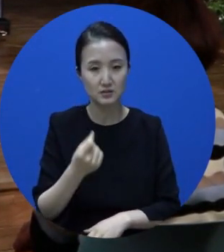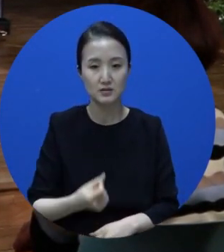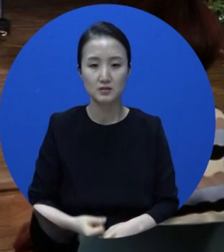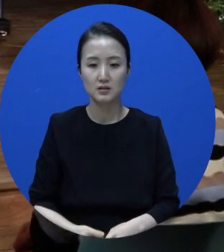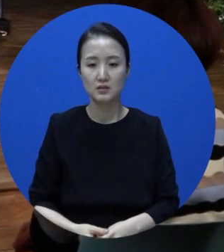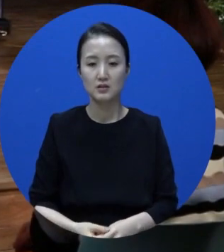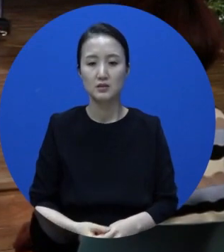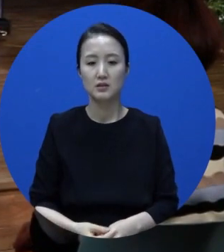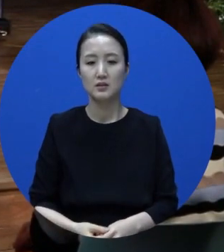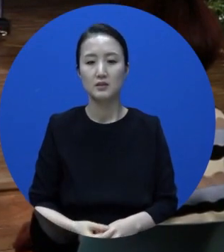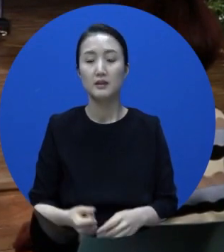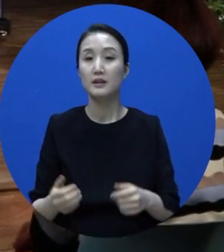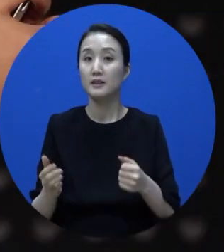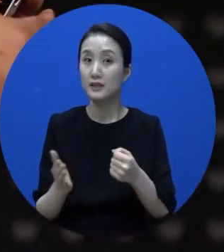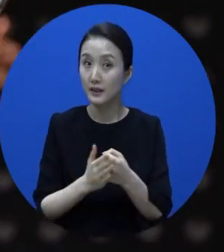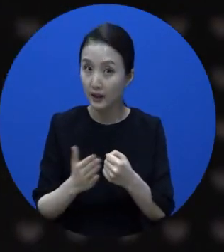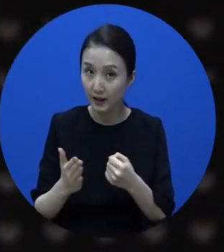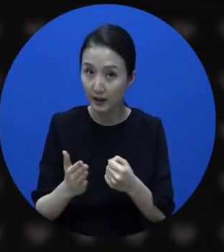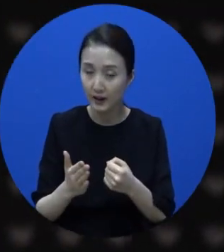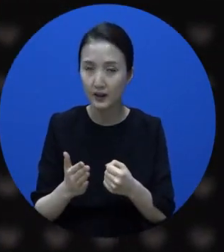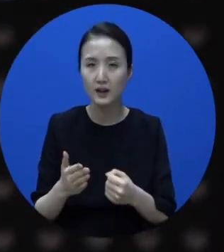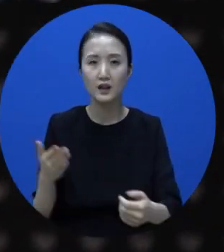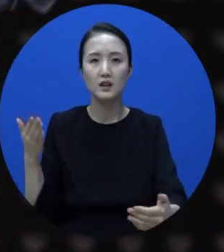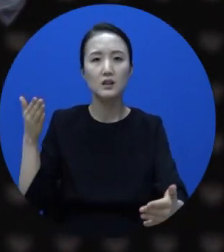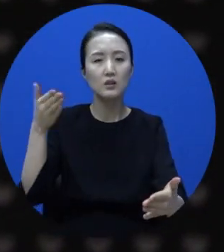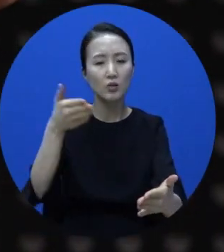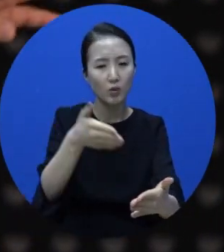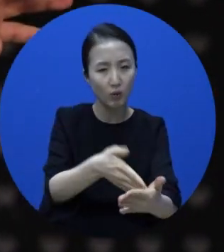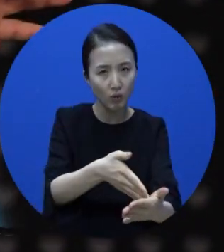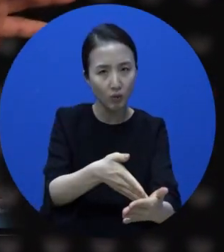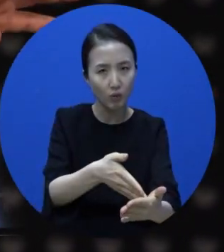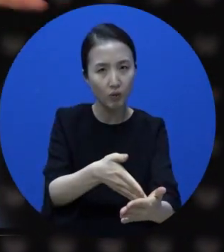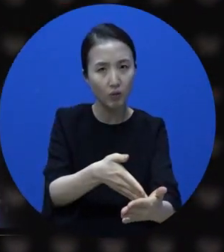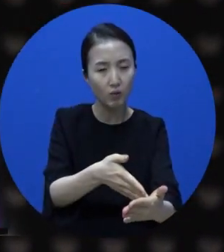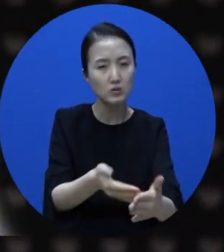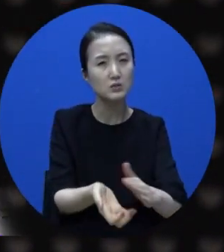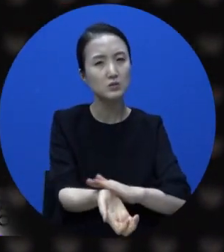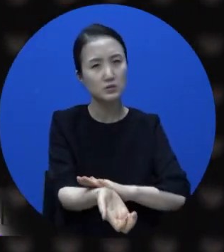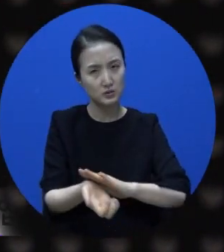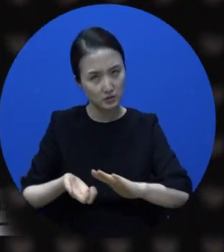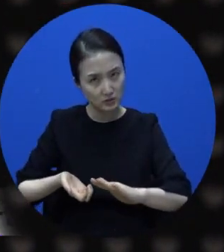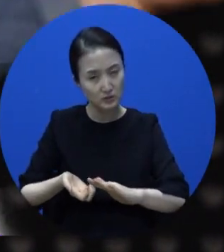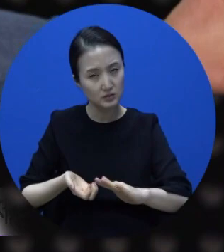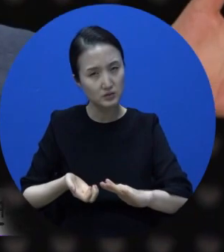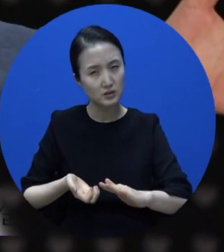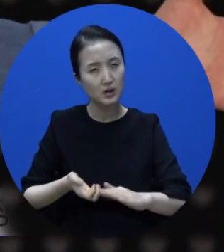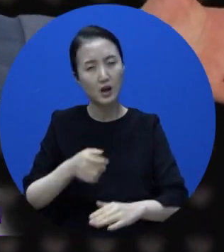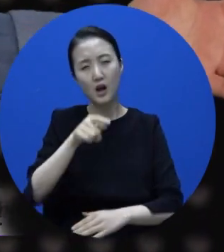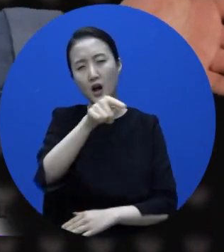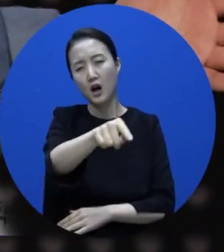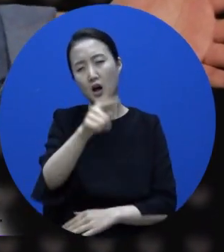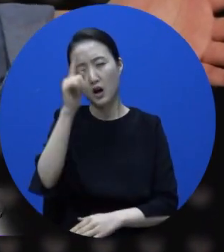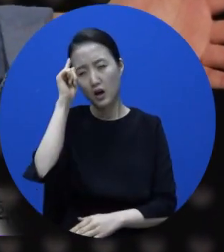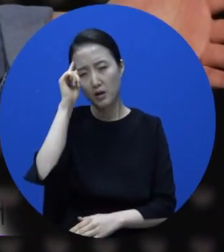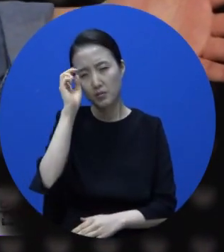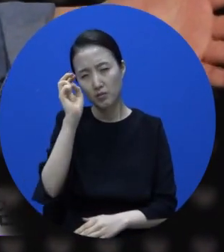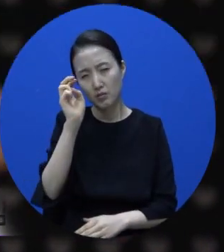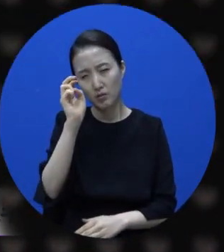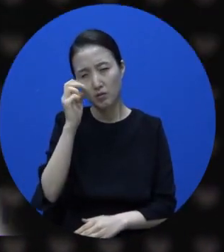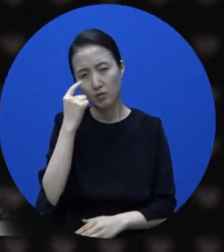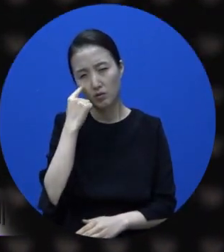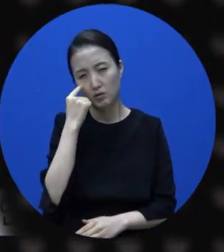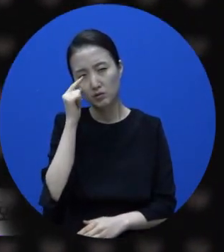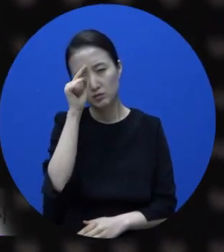우리는 어떻게 되냐면 그 길 끝에 뭐가 펼쳐져 있을 지를 먼저 들여다 봐야 된다